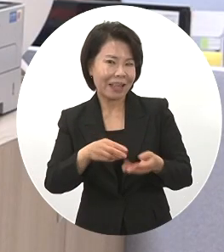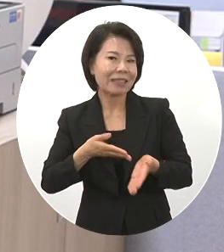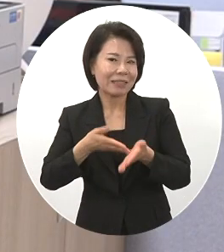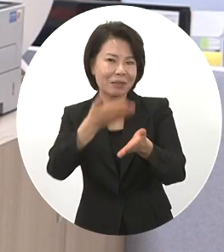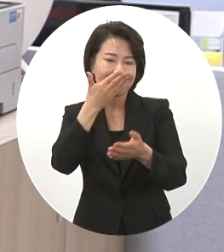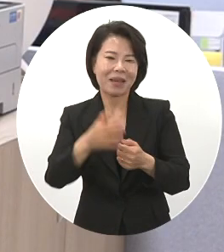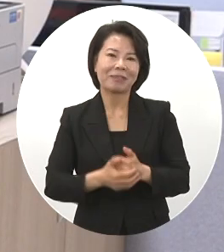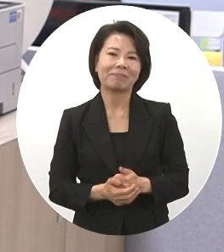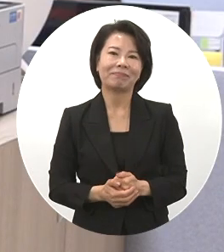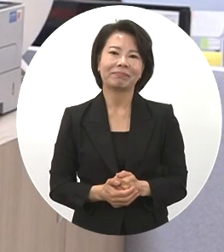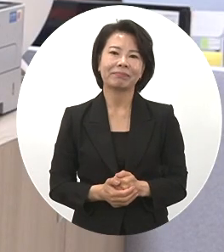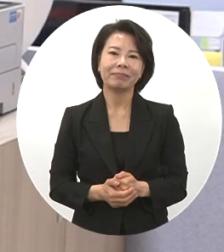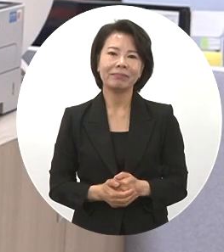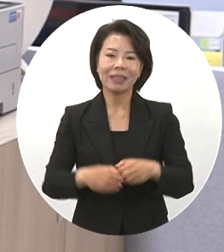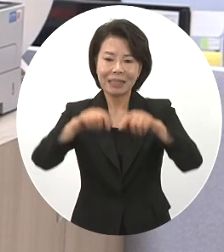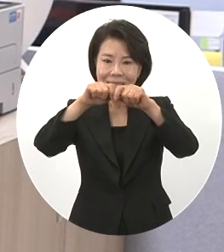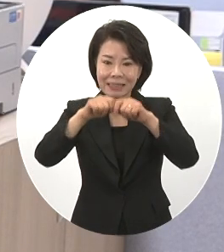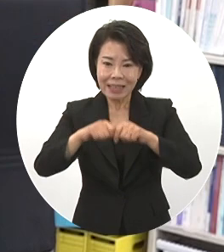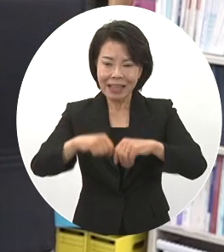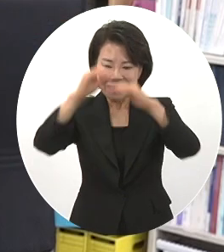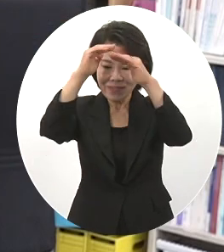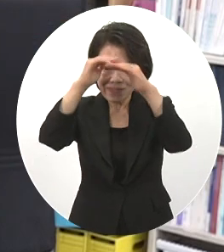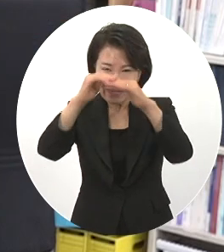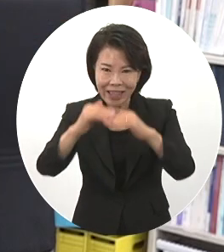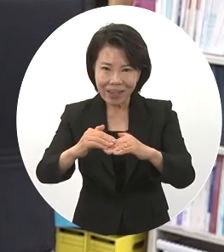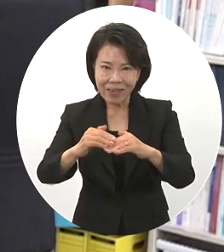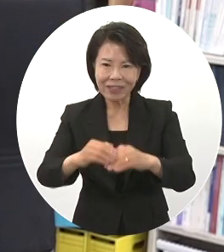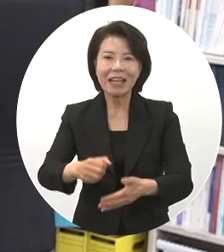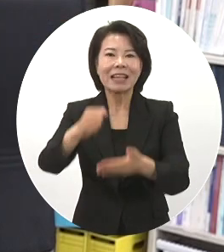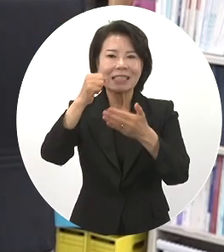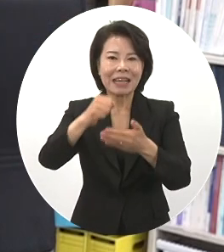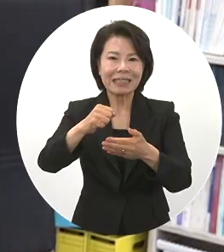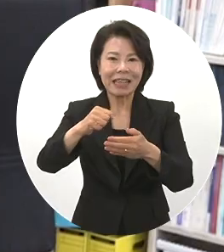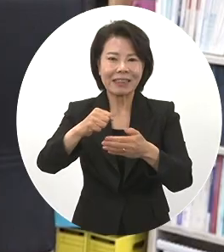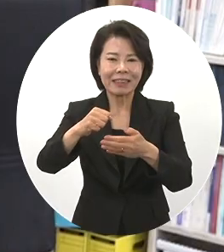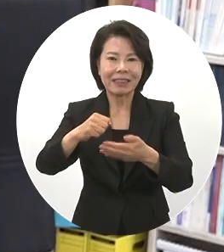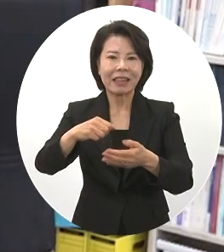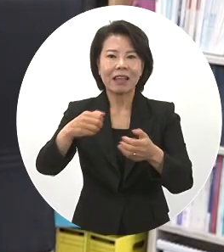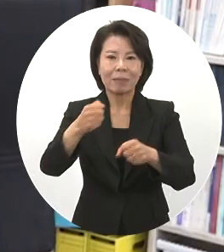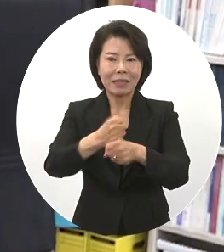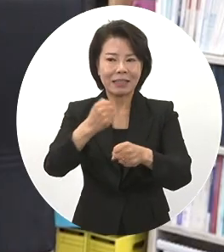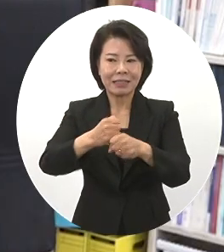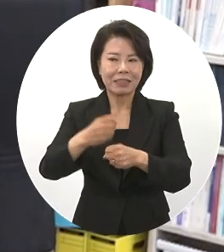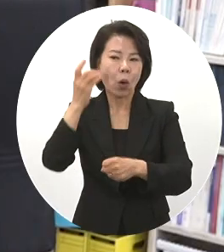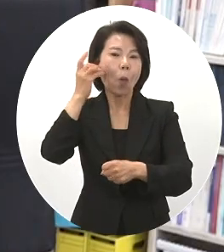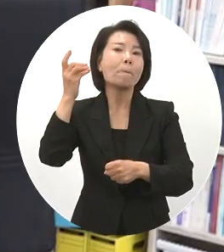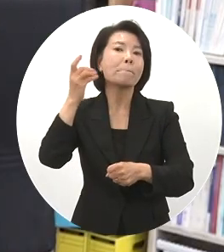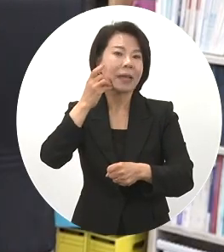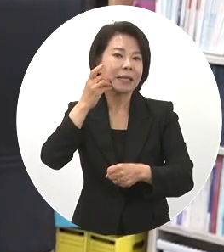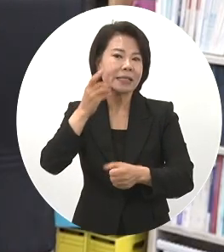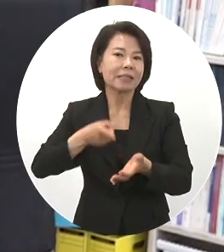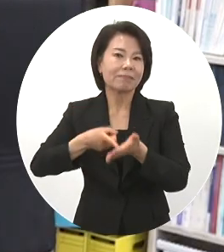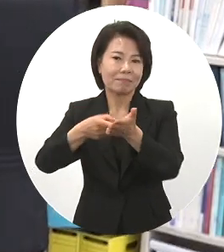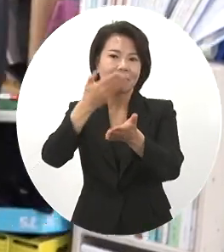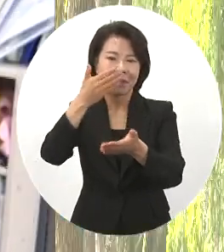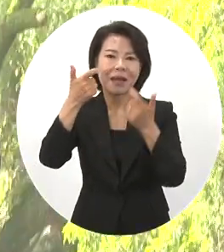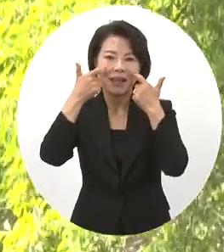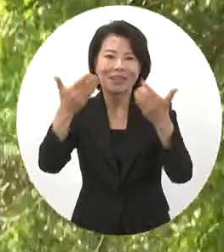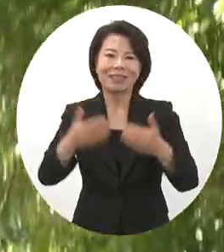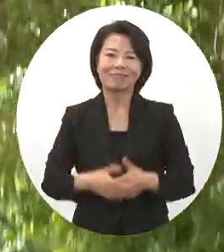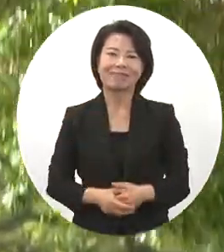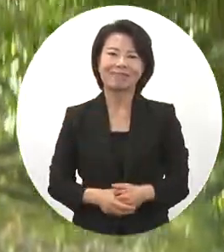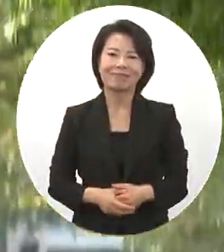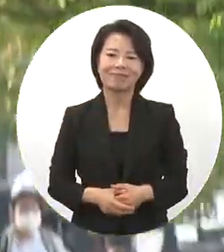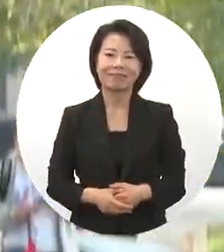통해 가능합니다. 자세한 내용은 자산형성 포털 또는 상담센터를 통해 확인할 수 있습니다.